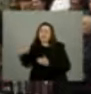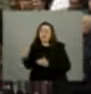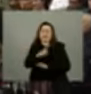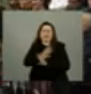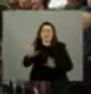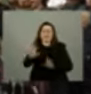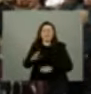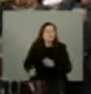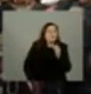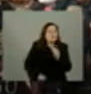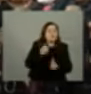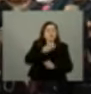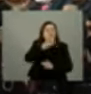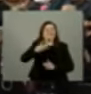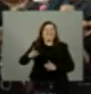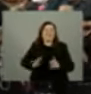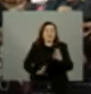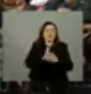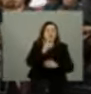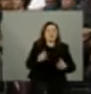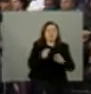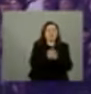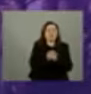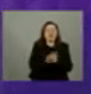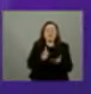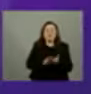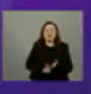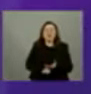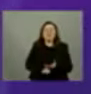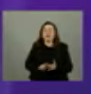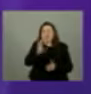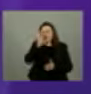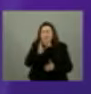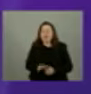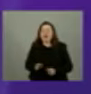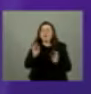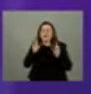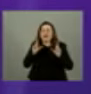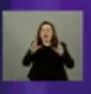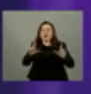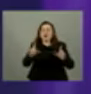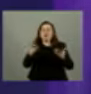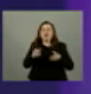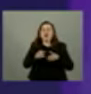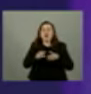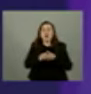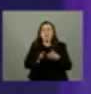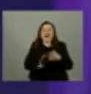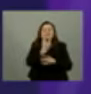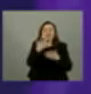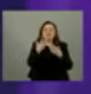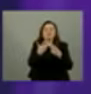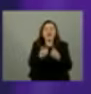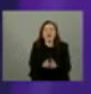τη δυνατότητα η πολιτική γραμματεία, το συνέδριο, τα στελέχη να τον πιέσουν προς αυτή την κατεύθυνση?